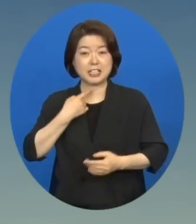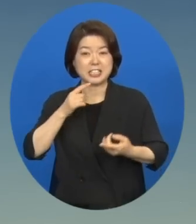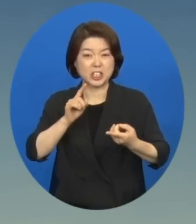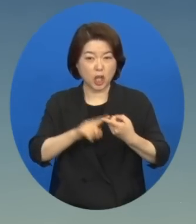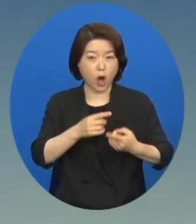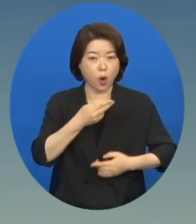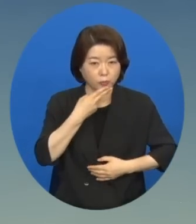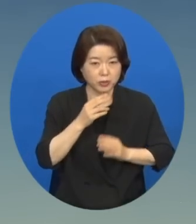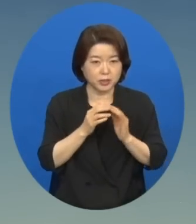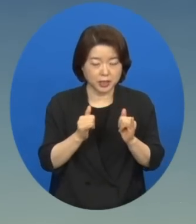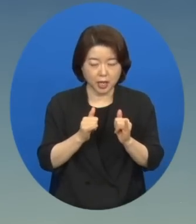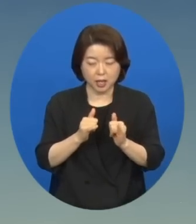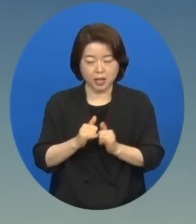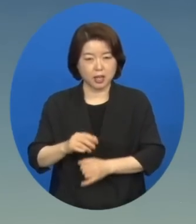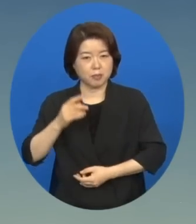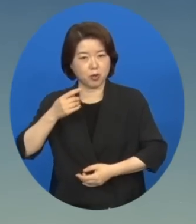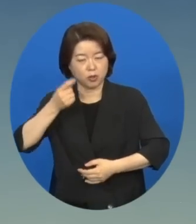자라.